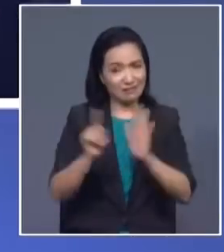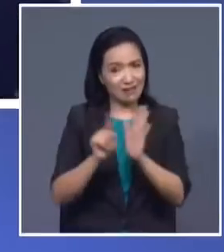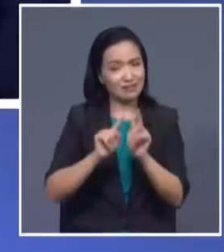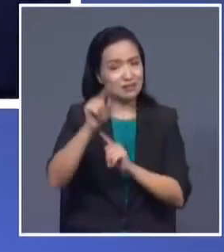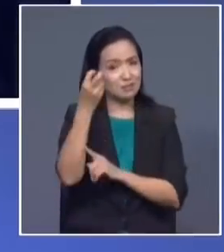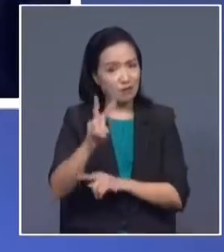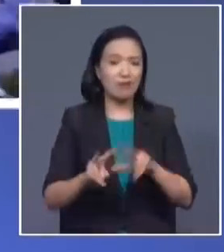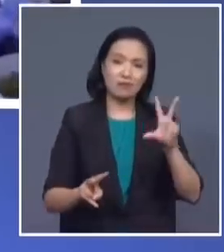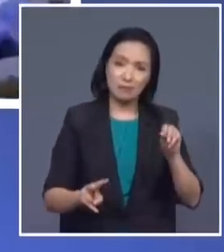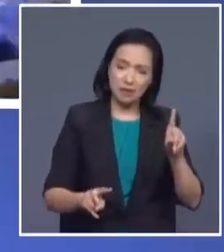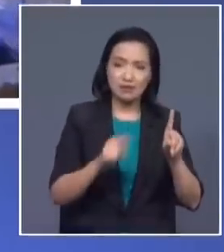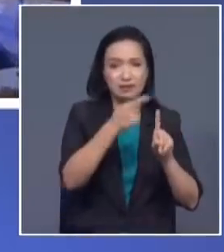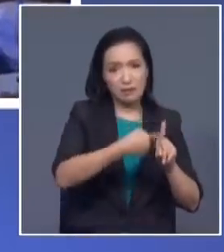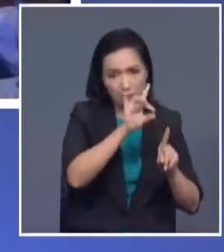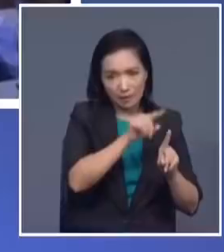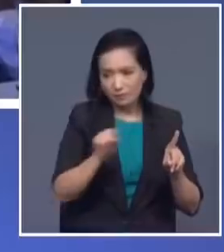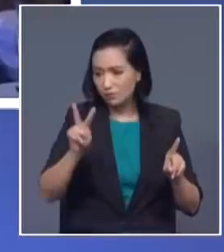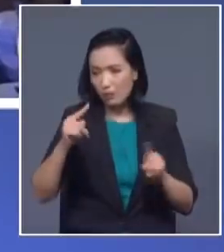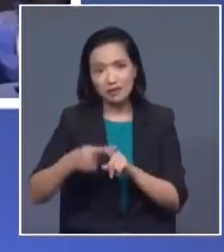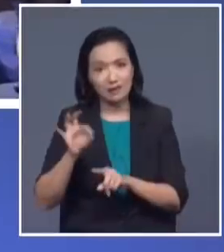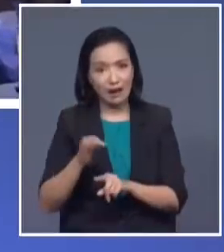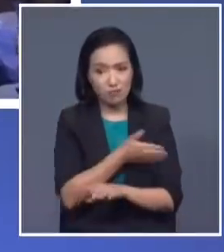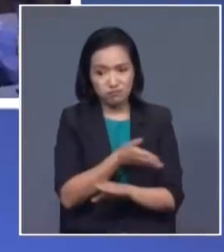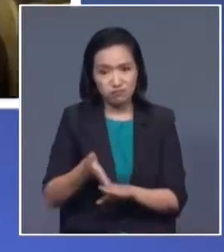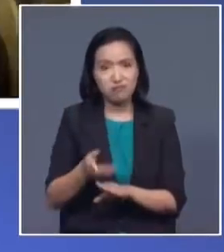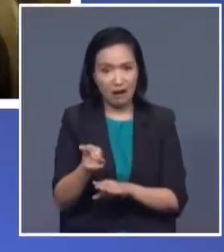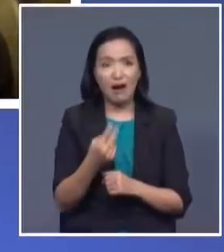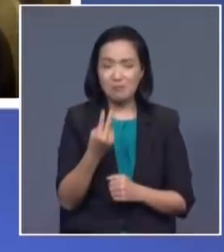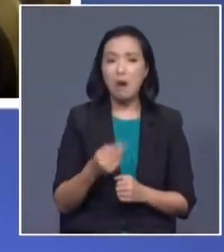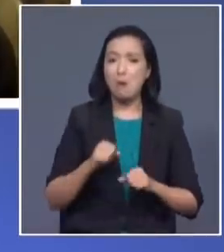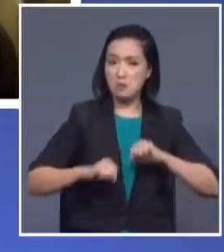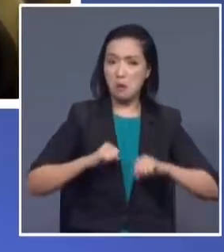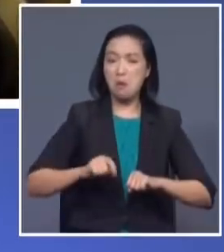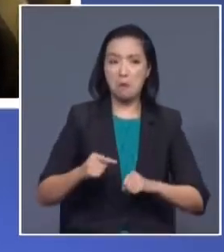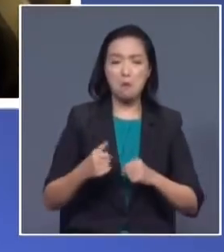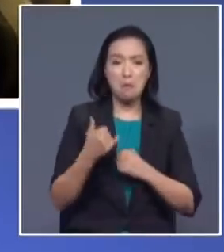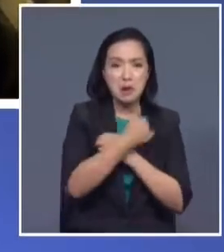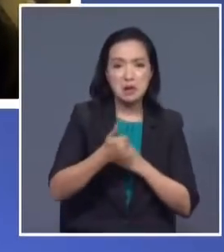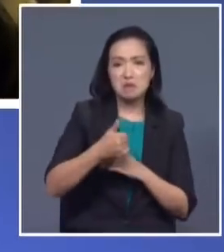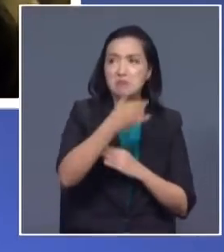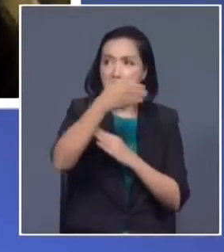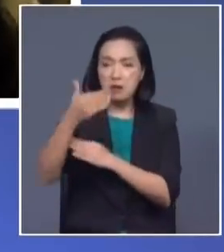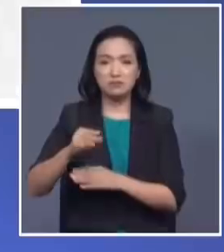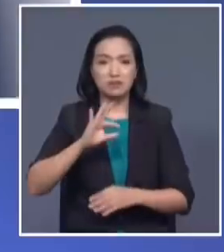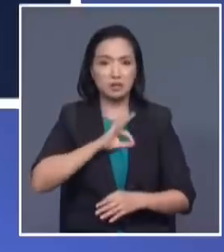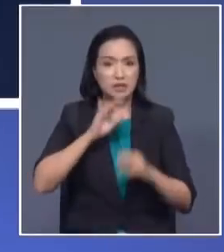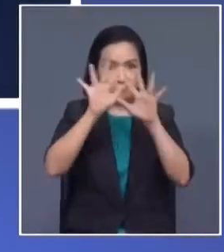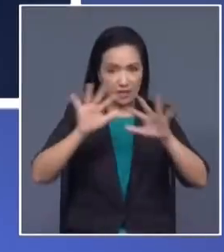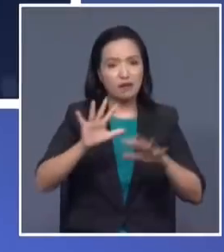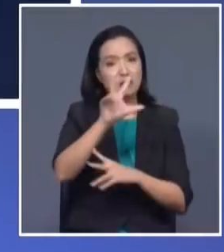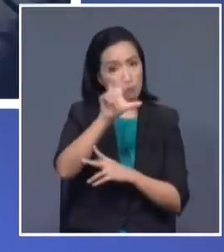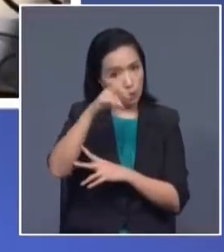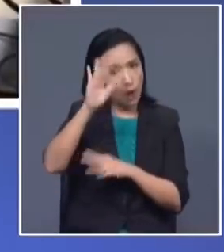ระหว่างวันที่31สิงหาคมถึง2กันยายนที่ผ่านมาซึ่งมีเยาวชนจากประเทศสมาชิกอาเซียนเข้าร่วม300กว่าคน